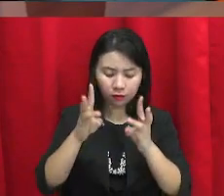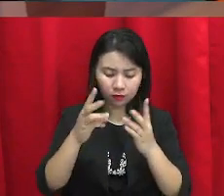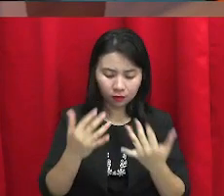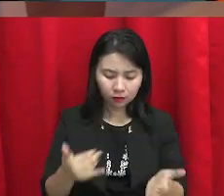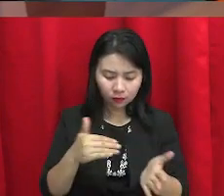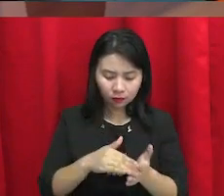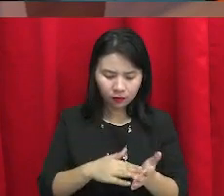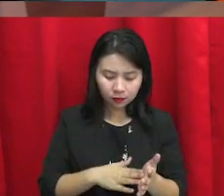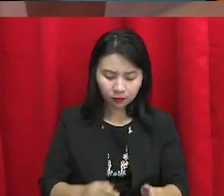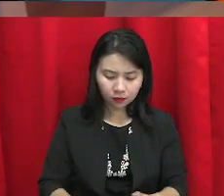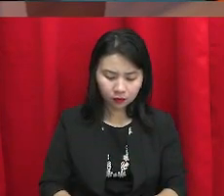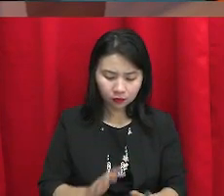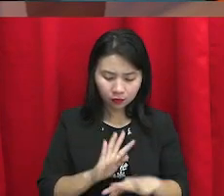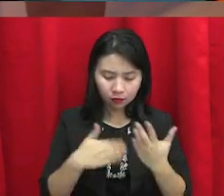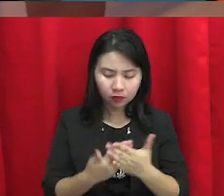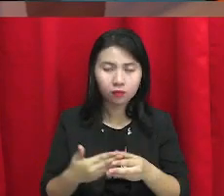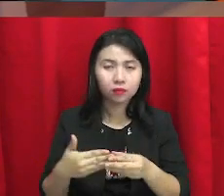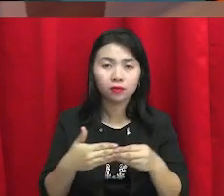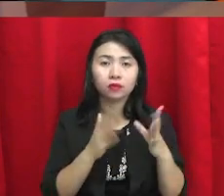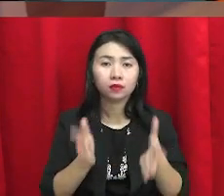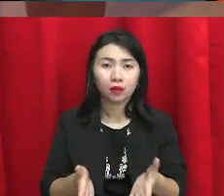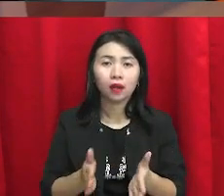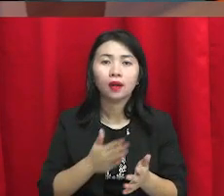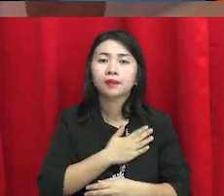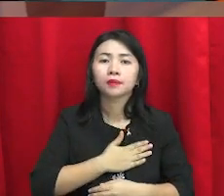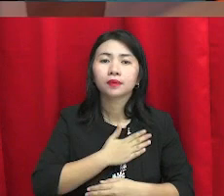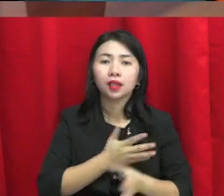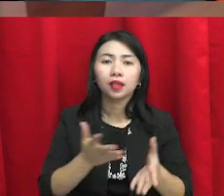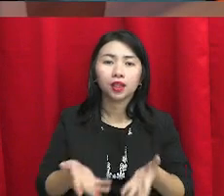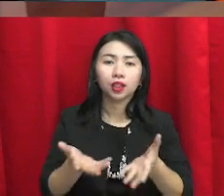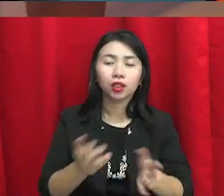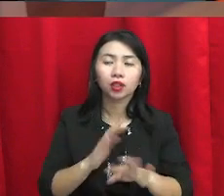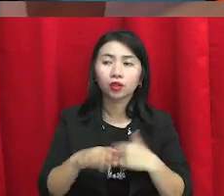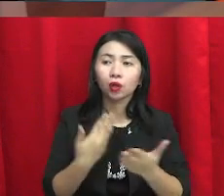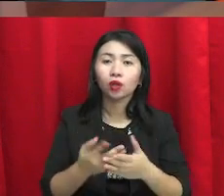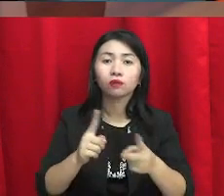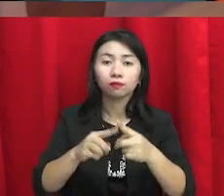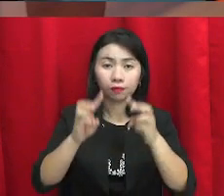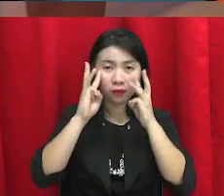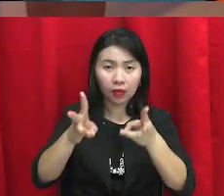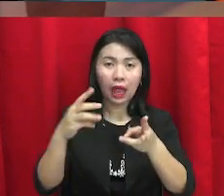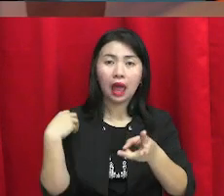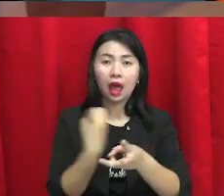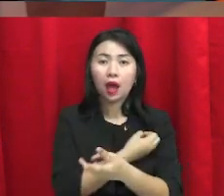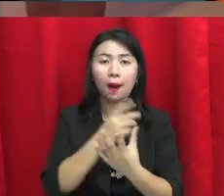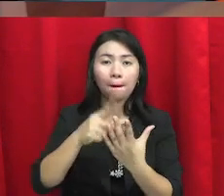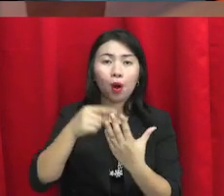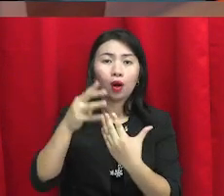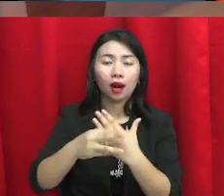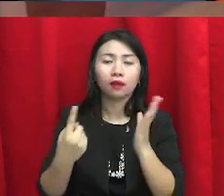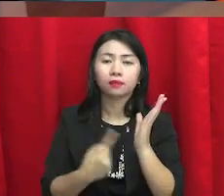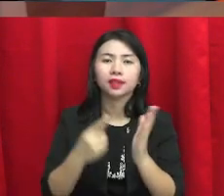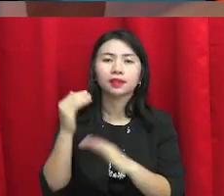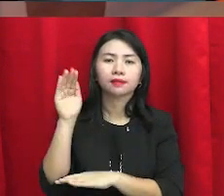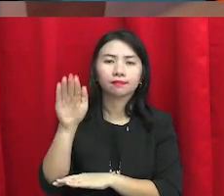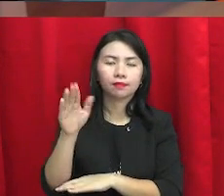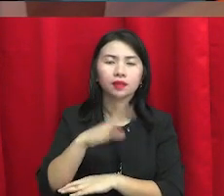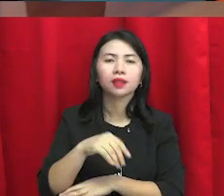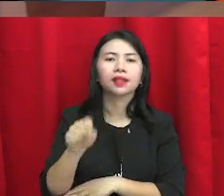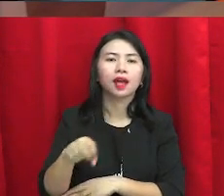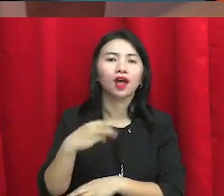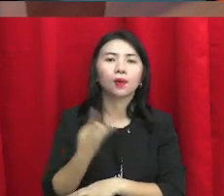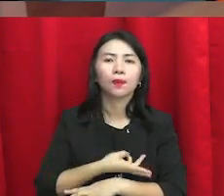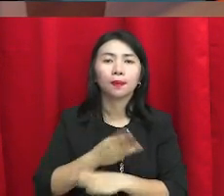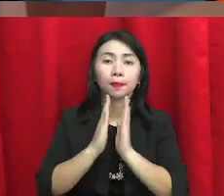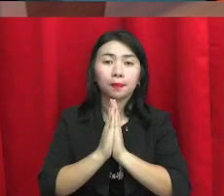Please, encourage natin yung mga members natin na makapanood ng ating pong programa ngayon pong tanghali. At we are